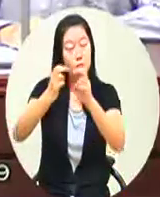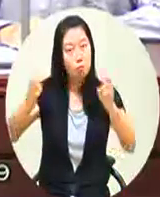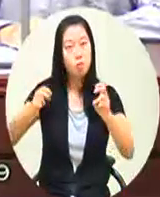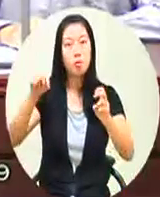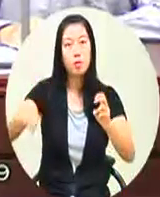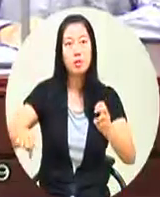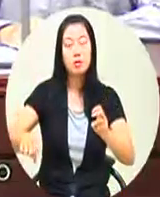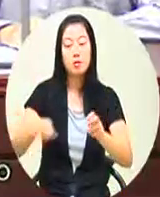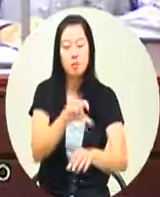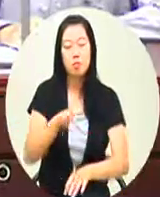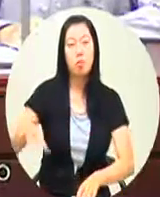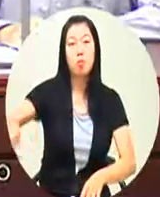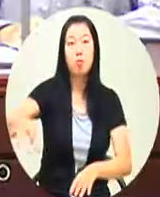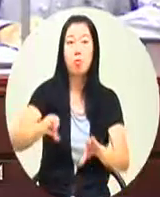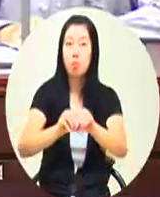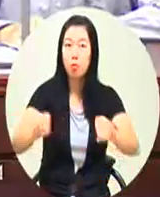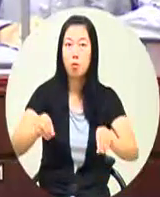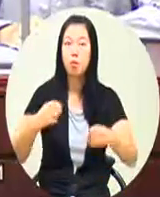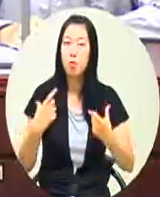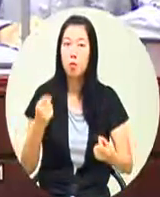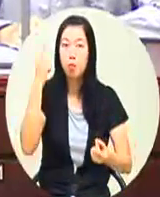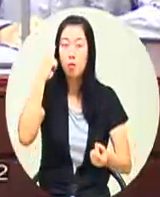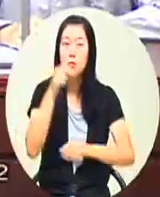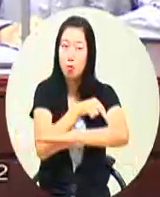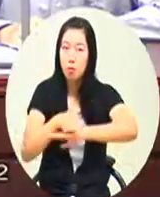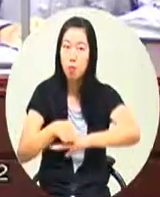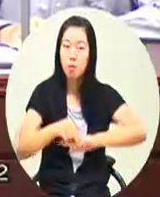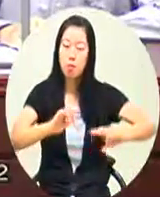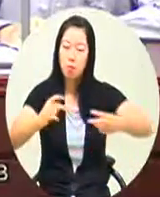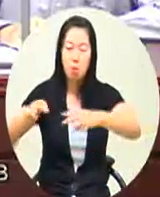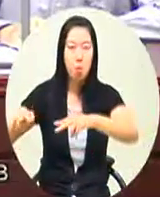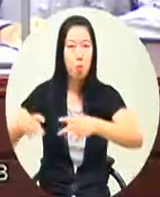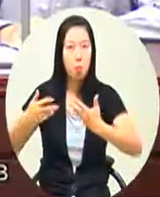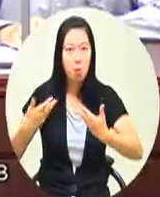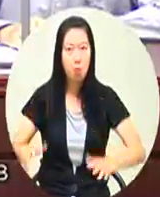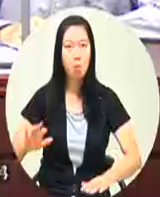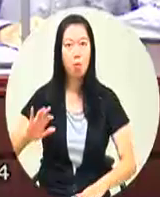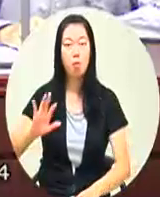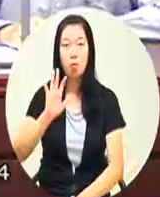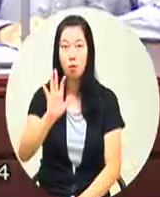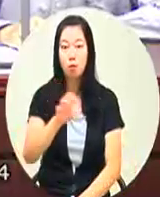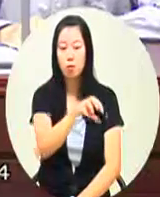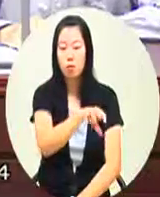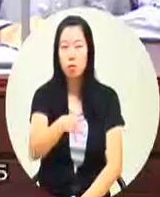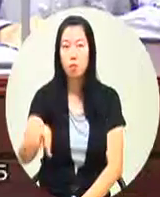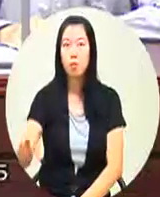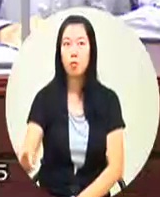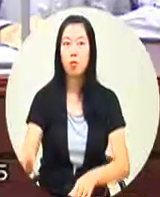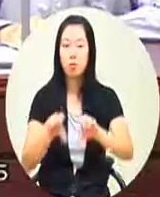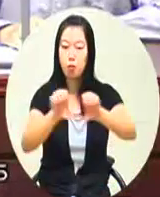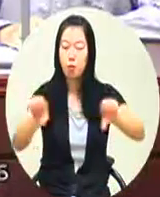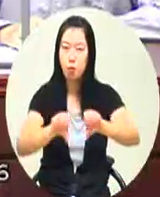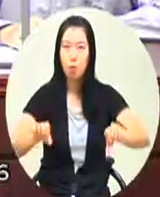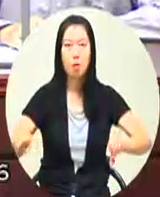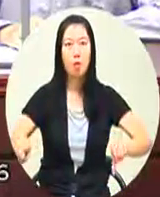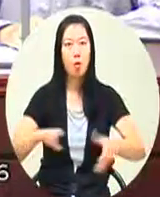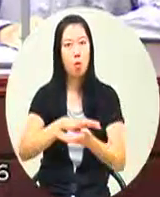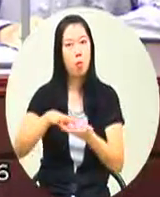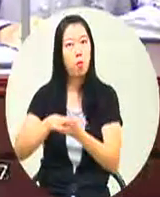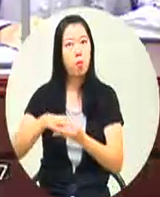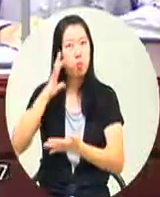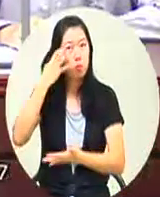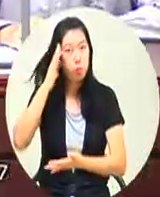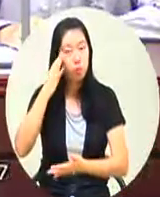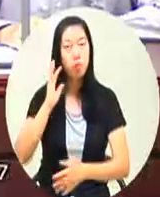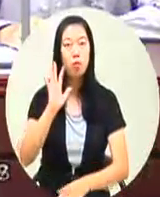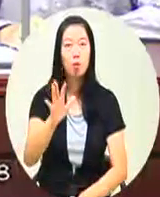区域性那个地方，原来我们规划很多需要改善的，那有些是有管线迁移，那个地方管线非常复杂，那有些是有私